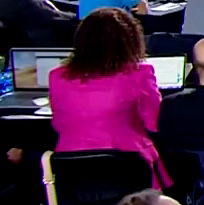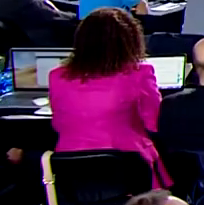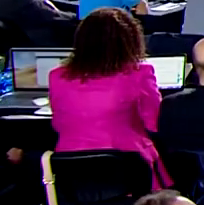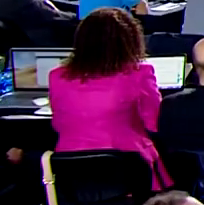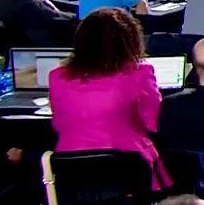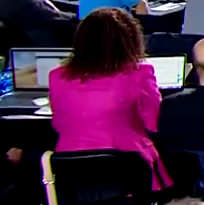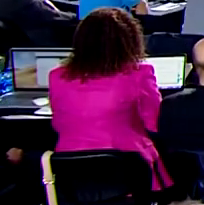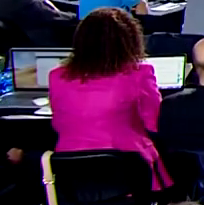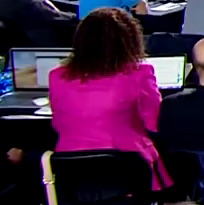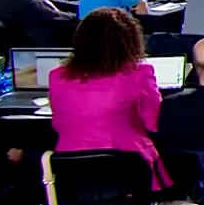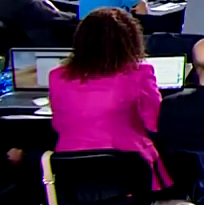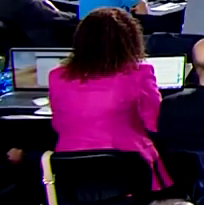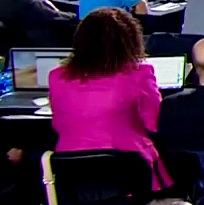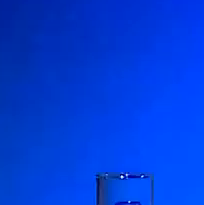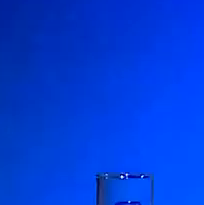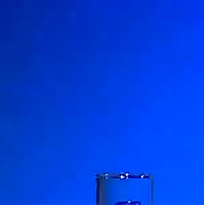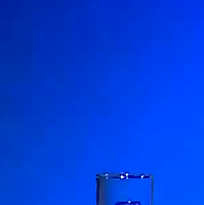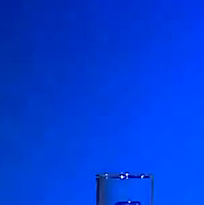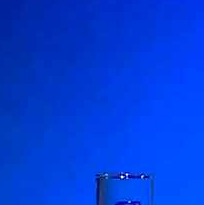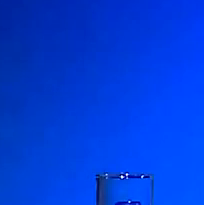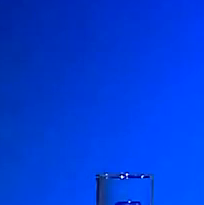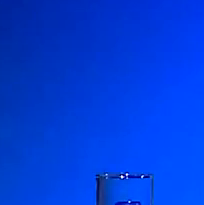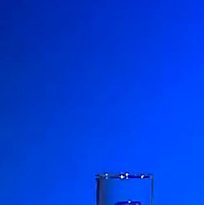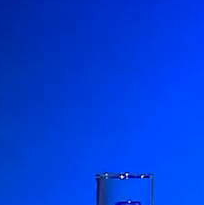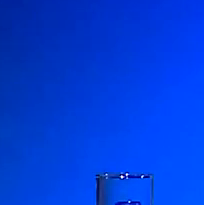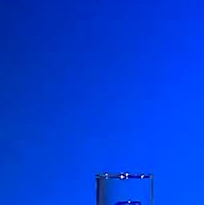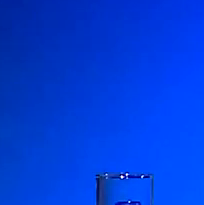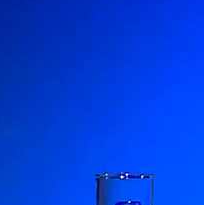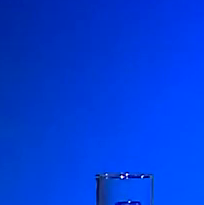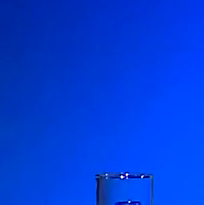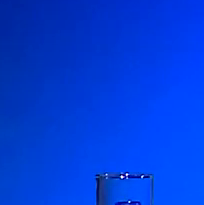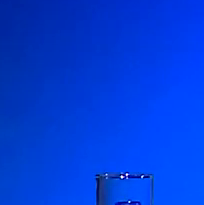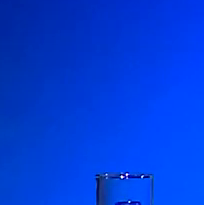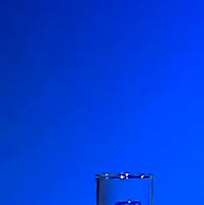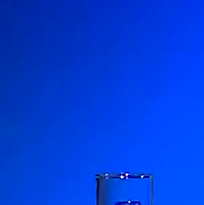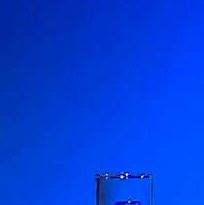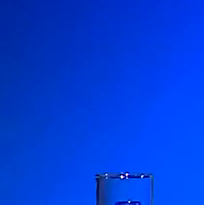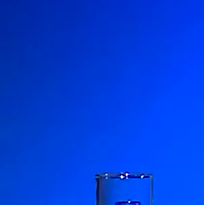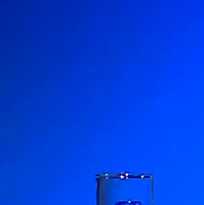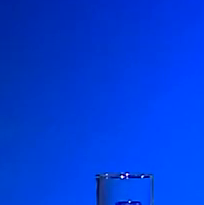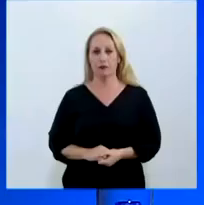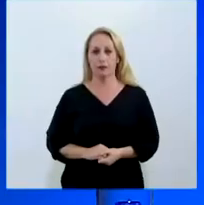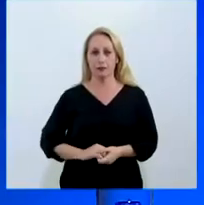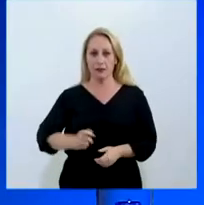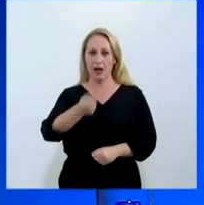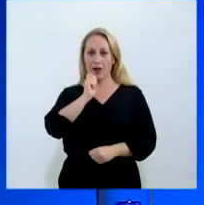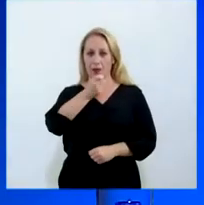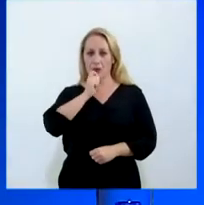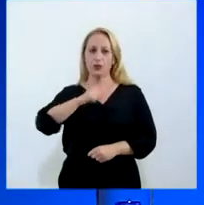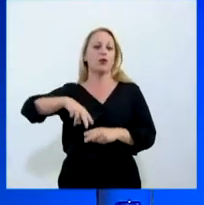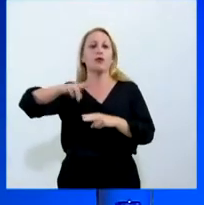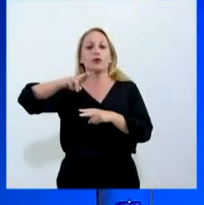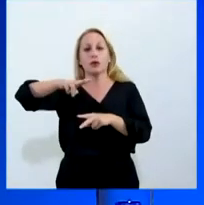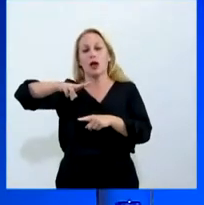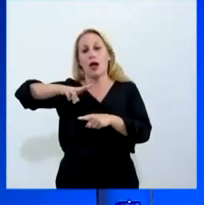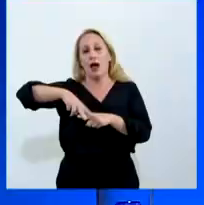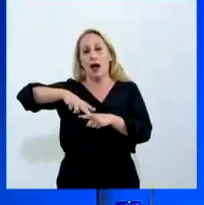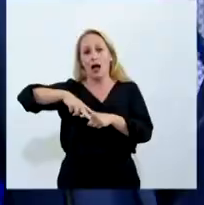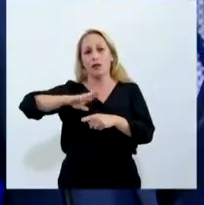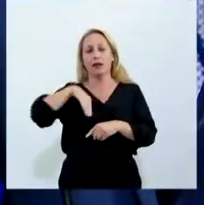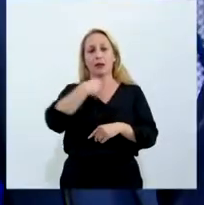Ο Χρήσανθος Κωσελόγλου από την τηλεόραση του Α και να ακολουθεί ο Νίκος Οικονόμου από την εφημερίδα Μακεδονία.